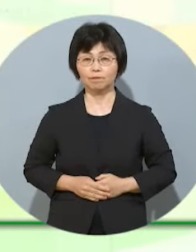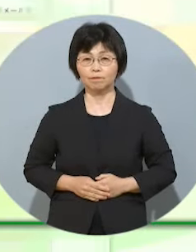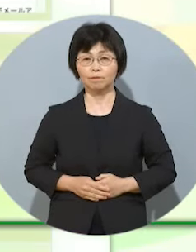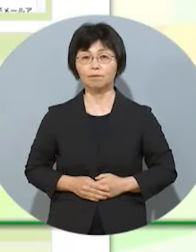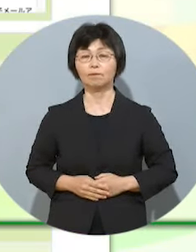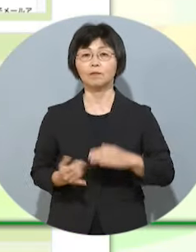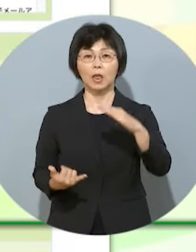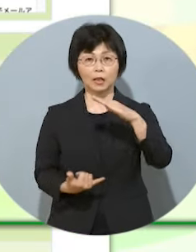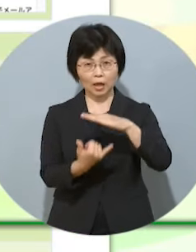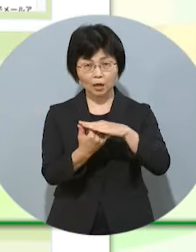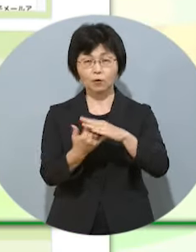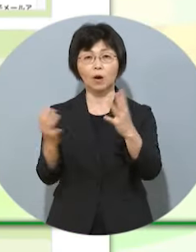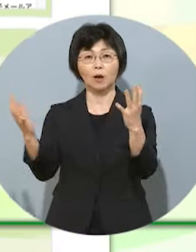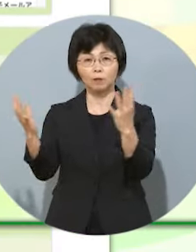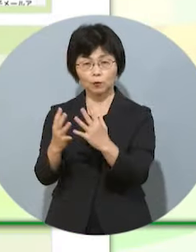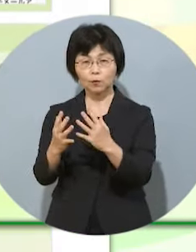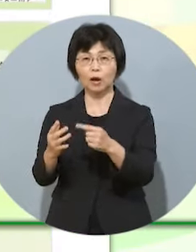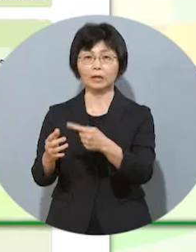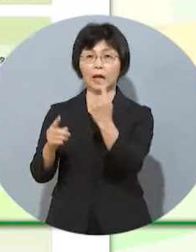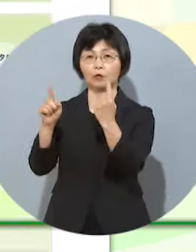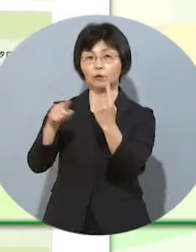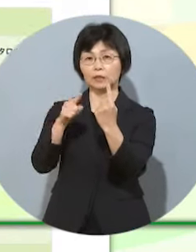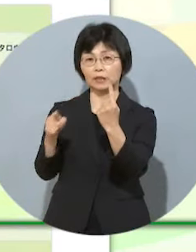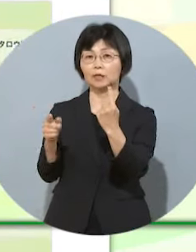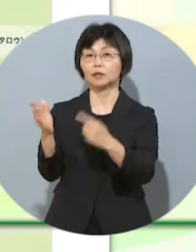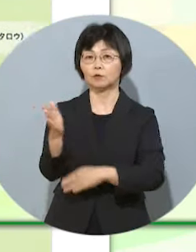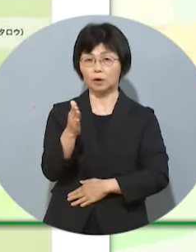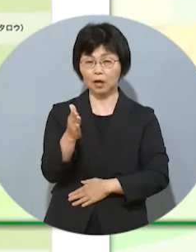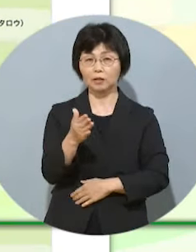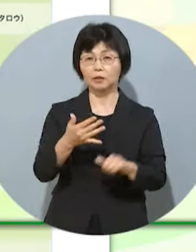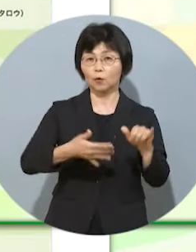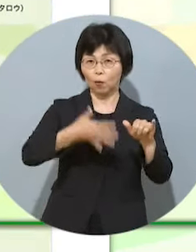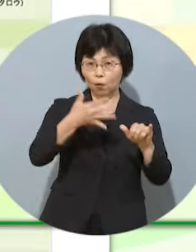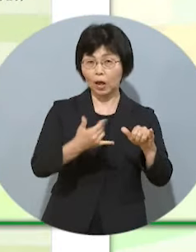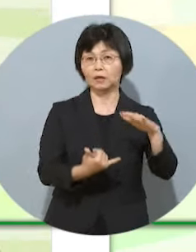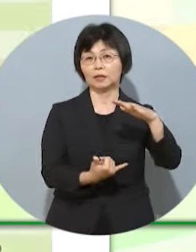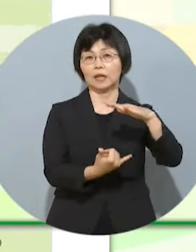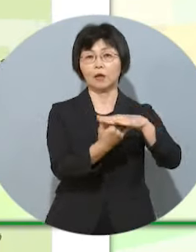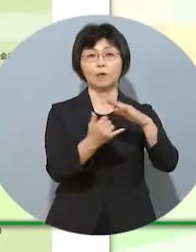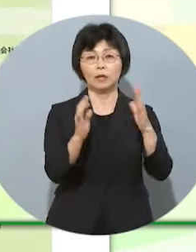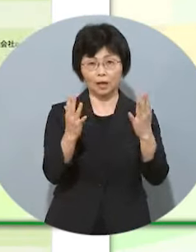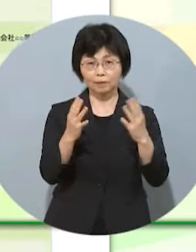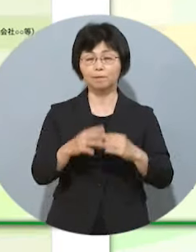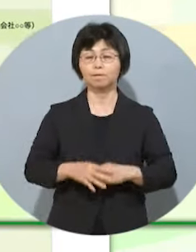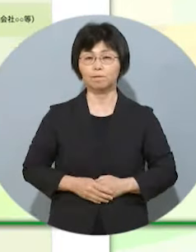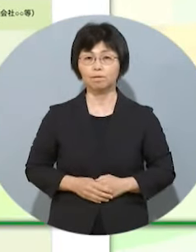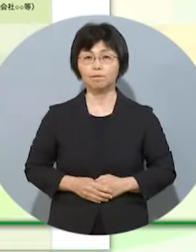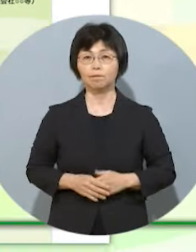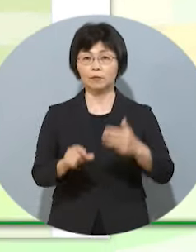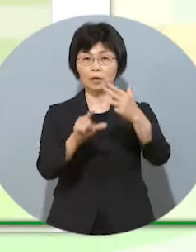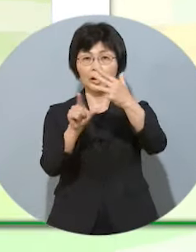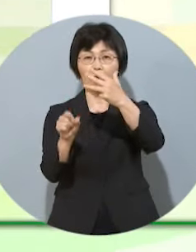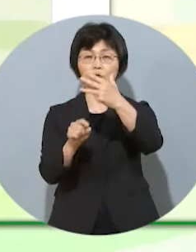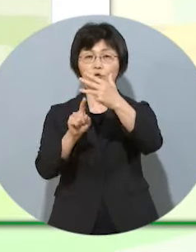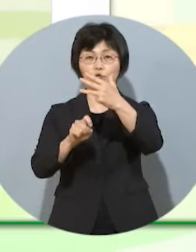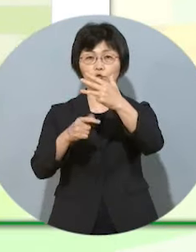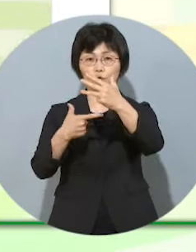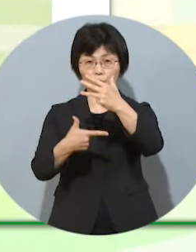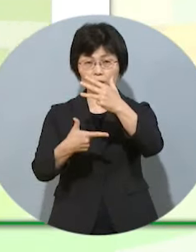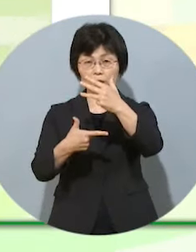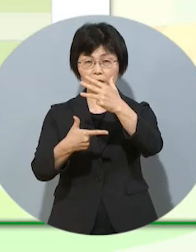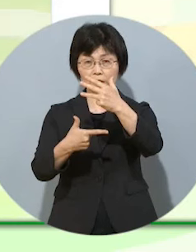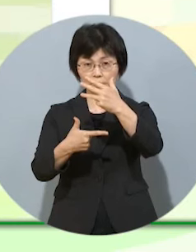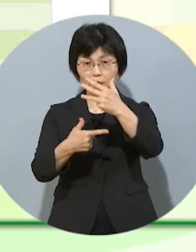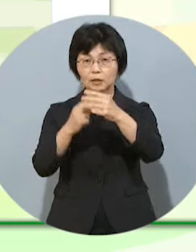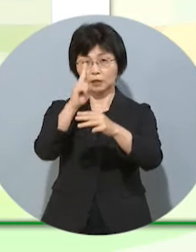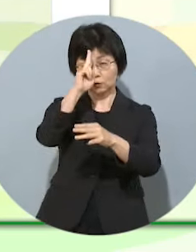定員は会場が100人程度で、オンラインはありません。来月16日金曜